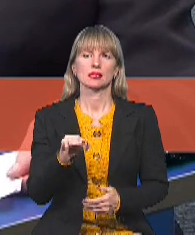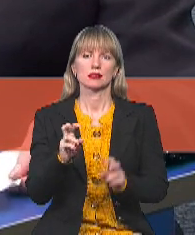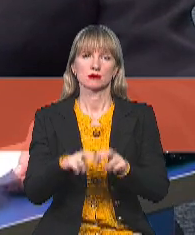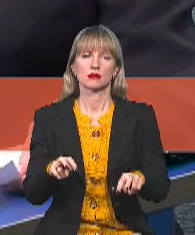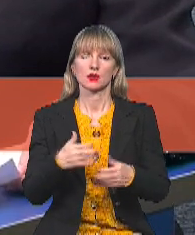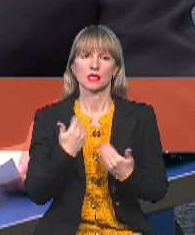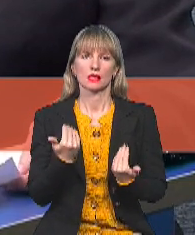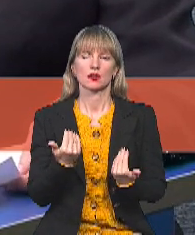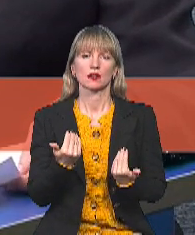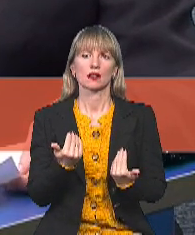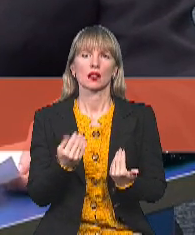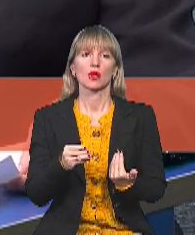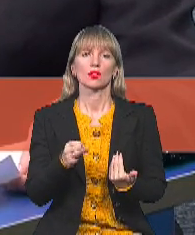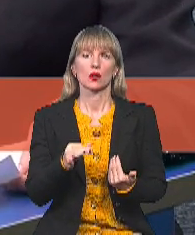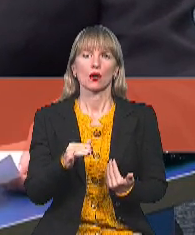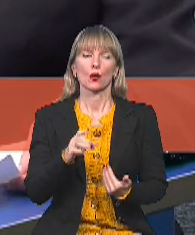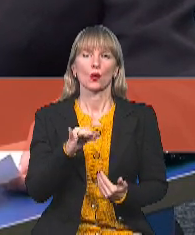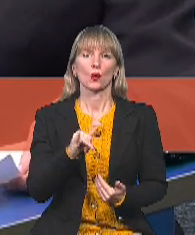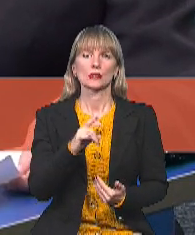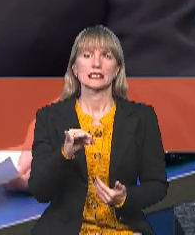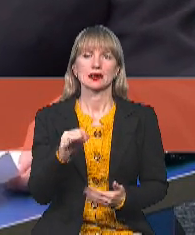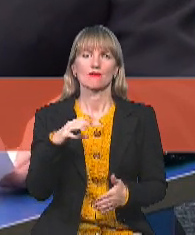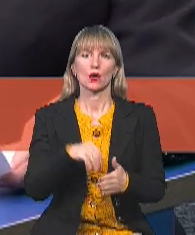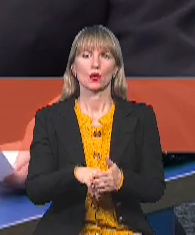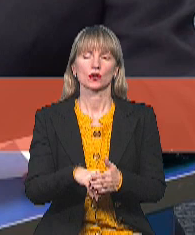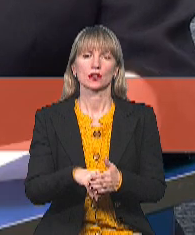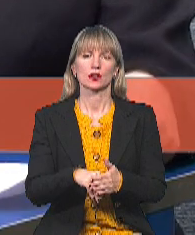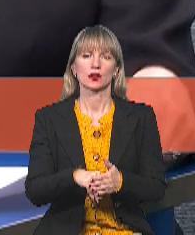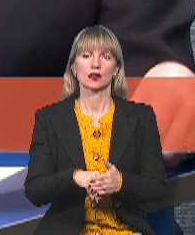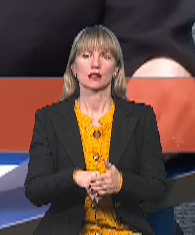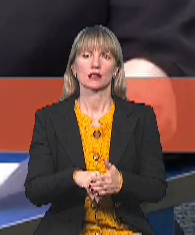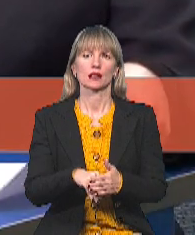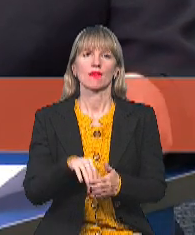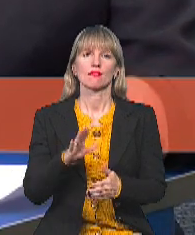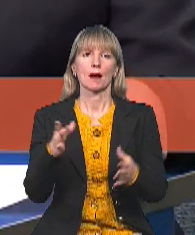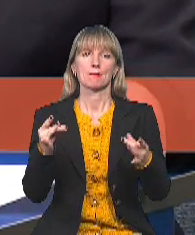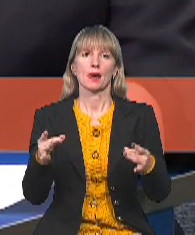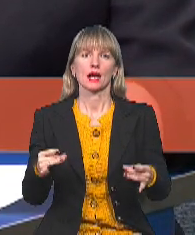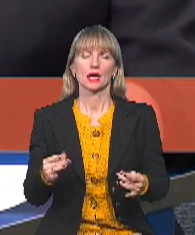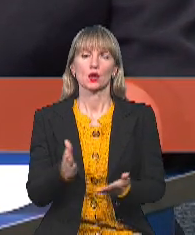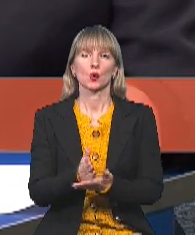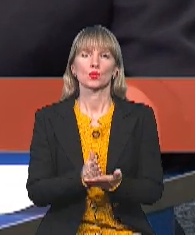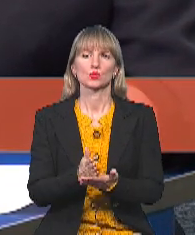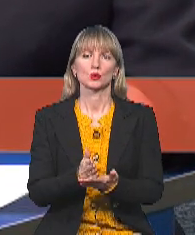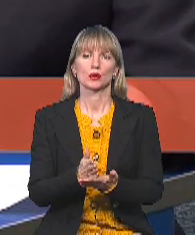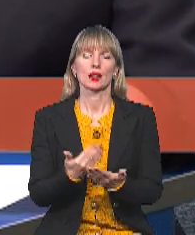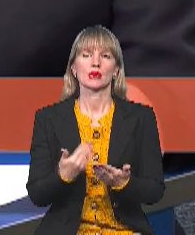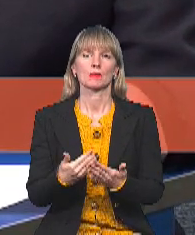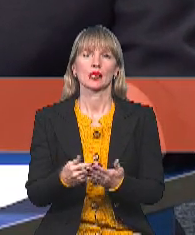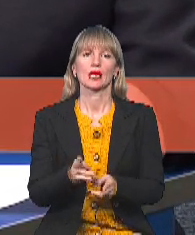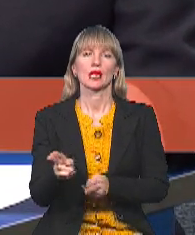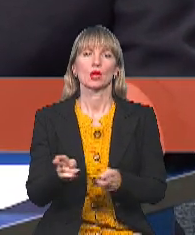Нету такого. Вот это ультразвуковое исследование, оно входит в пакет услуги, ну,